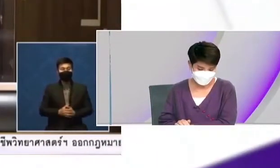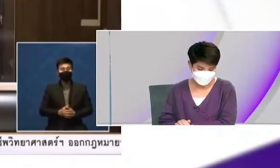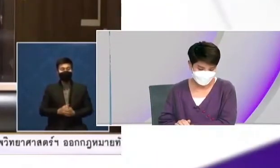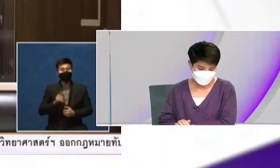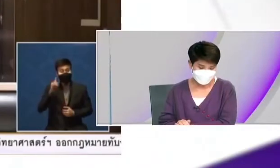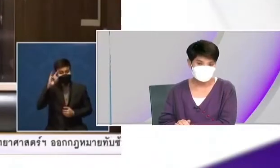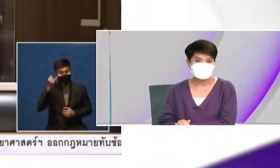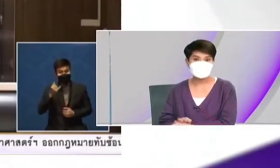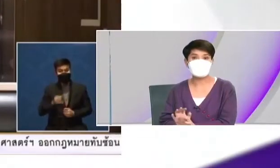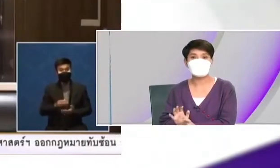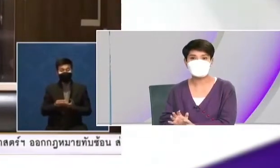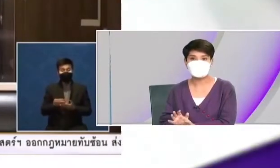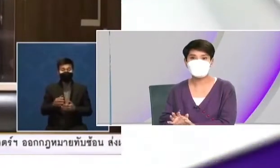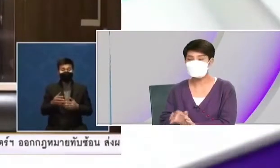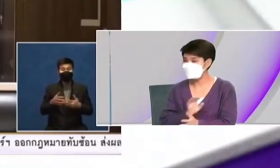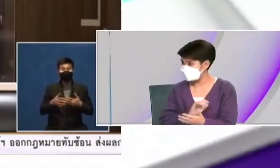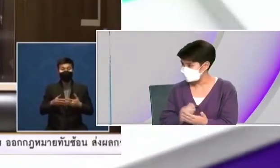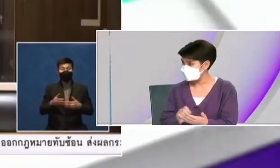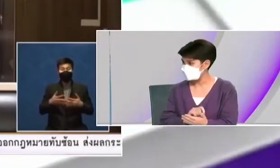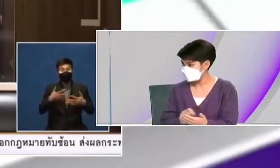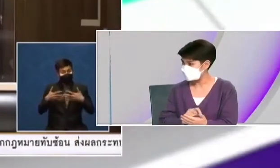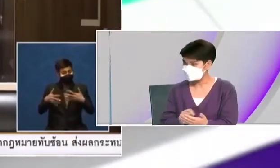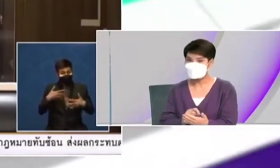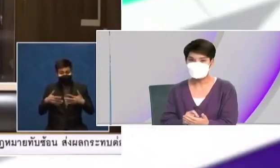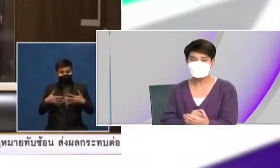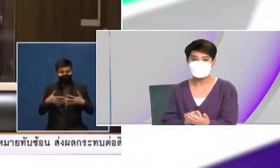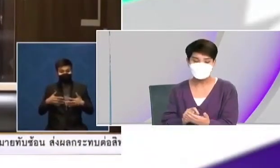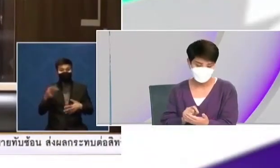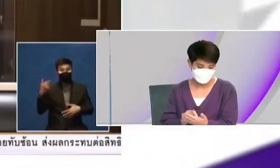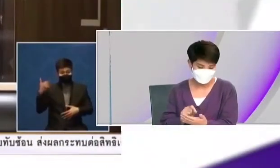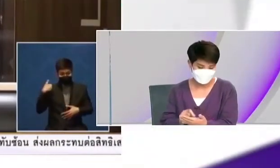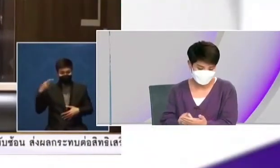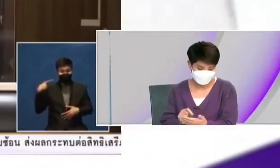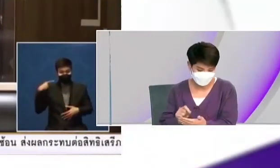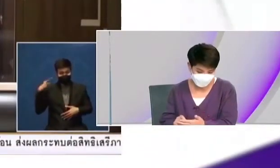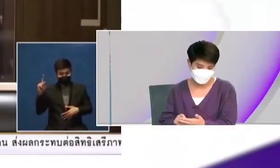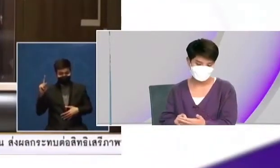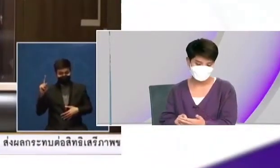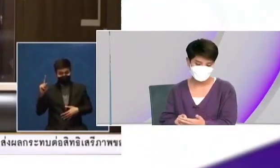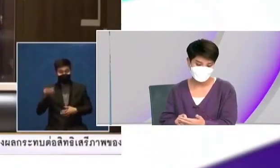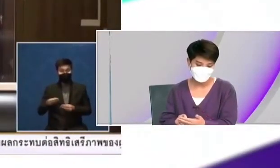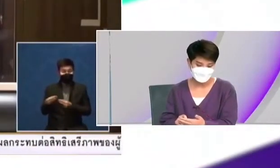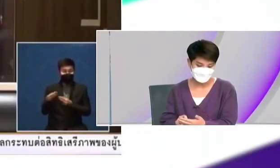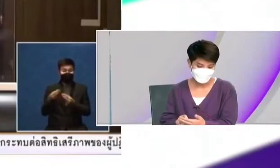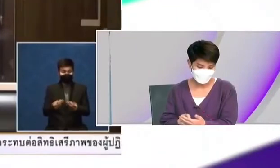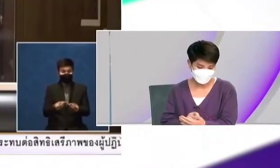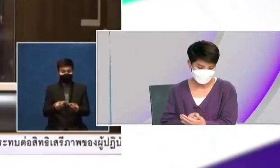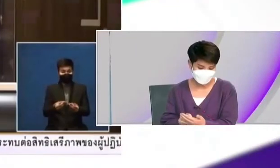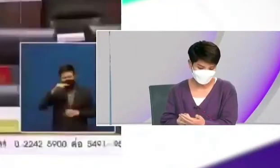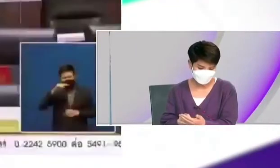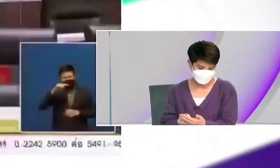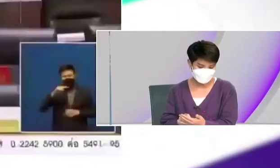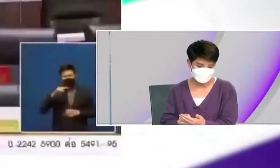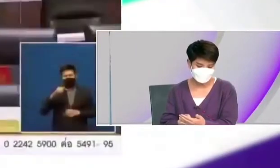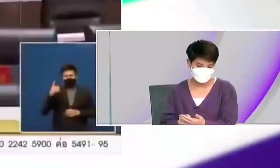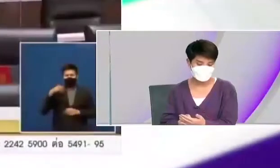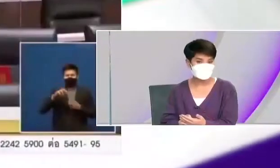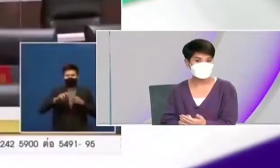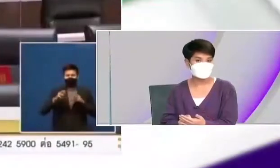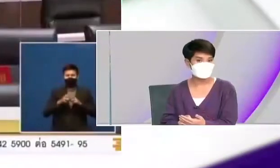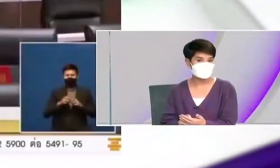ลังจากเกิดเหตุการณ์นั้นคือนักข่าวเนี่ยก็มีการรายงานสถานการณ์ว่าตอนนั้นมันเกิดอะไรขึ้นบ้างนะคะเขาบอกว่าเหตุการณ์ที่เกิ